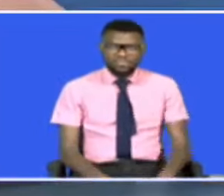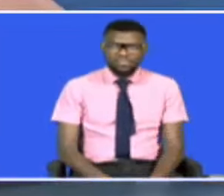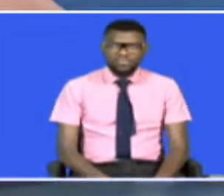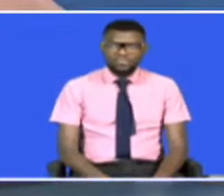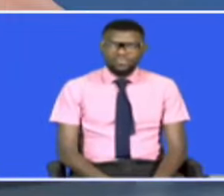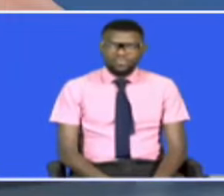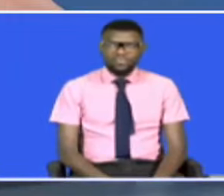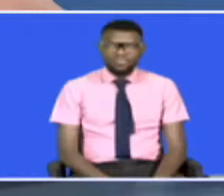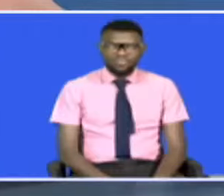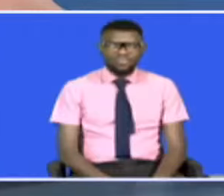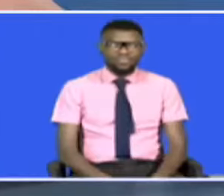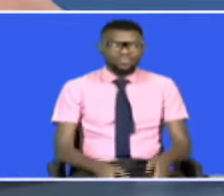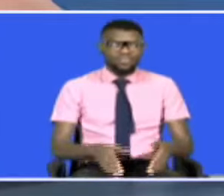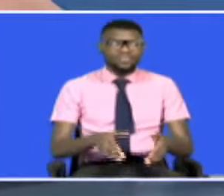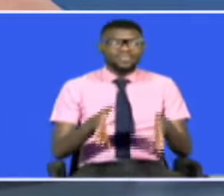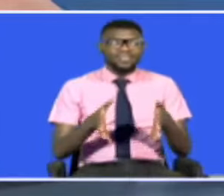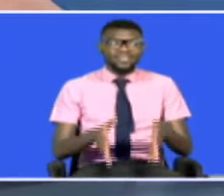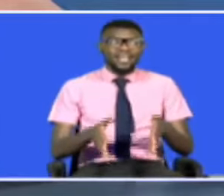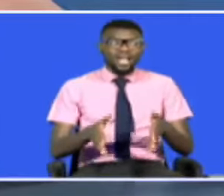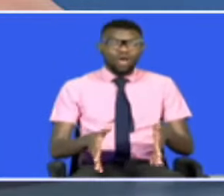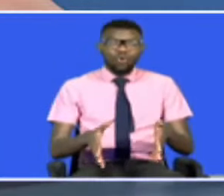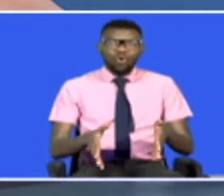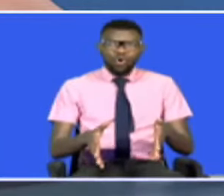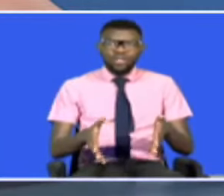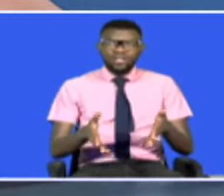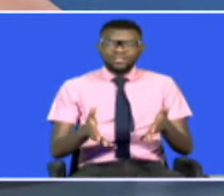Naam, bila shaka mtazamaji, kutoka kwake Clement